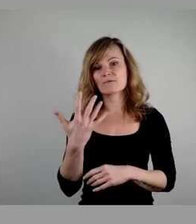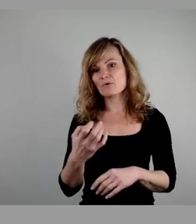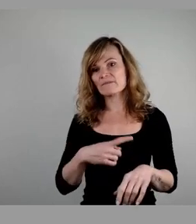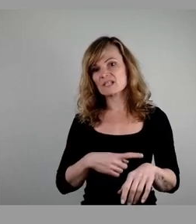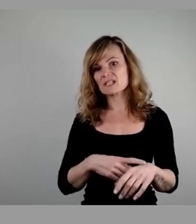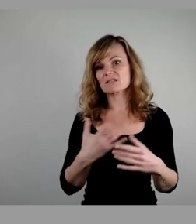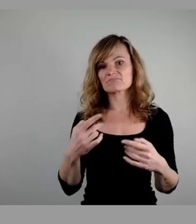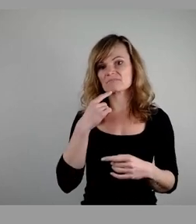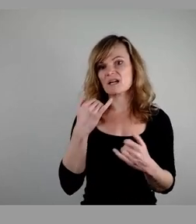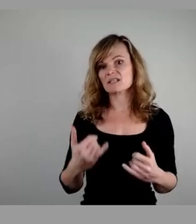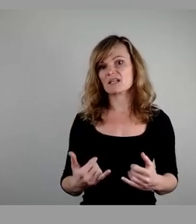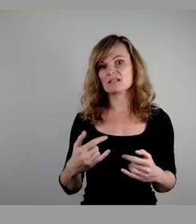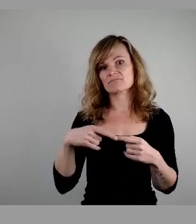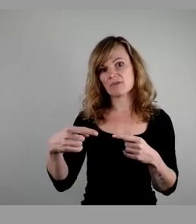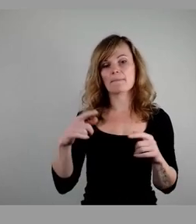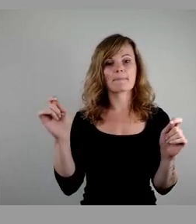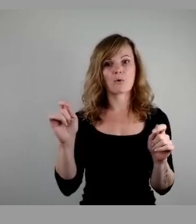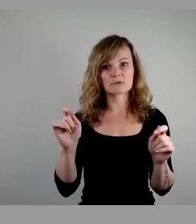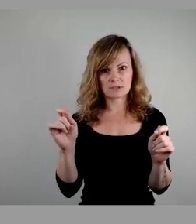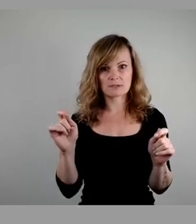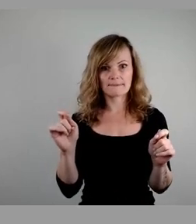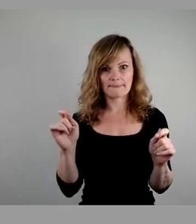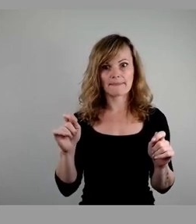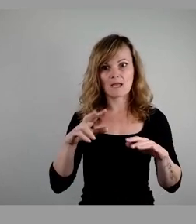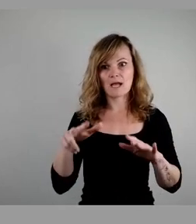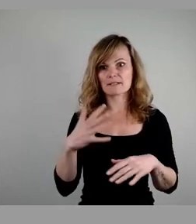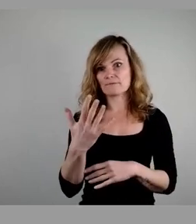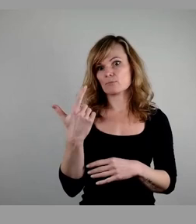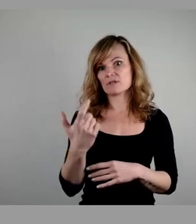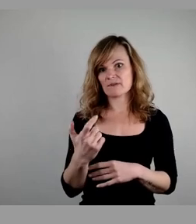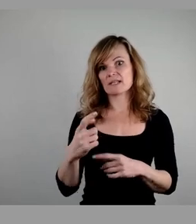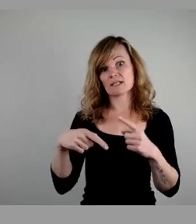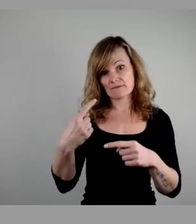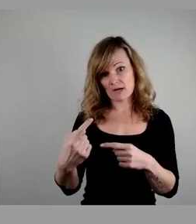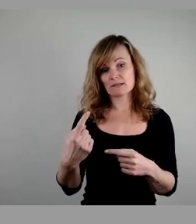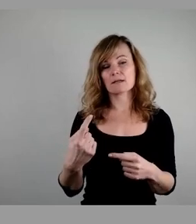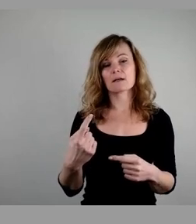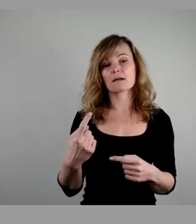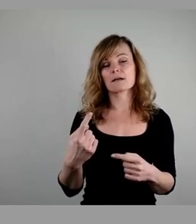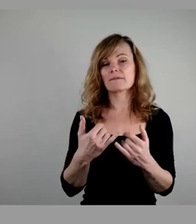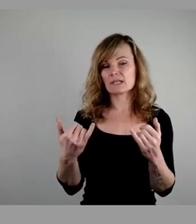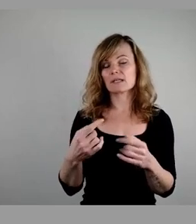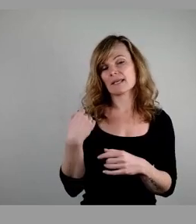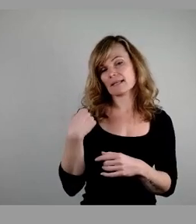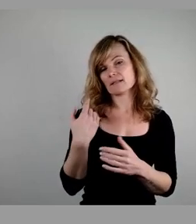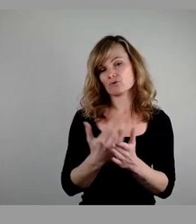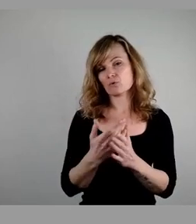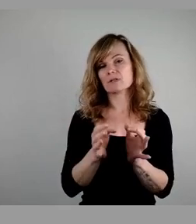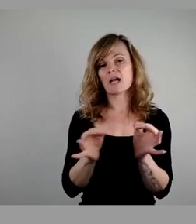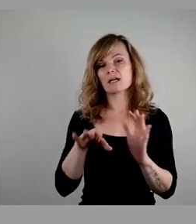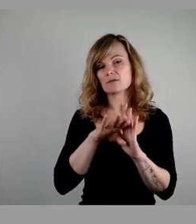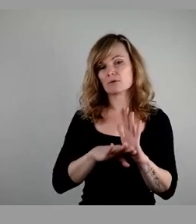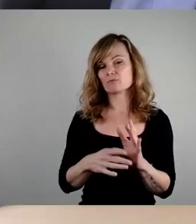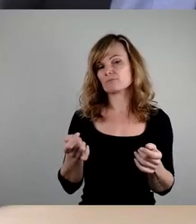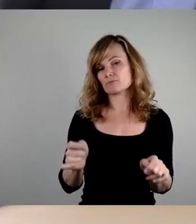Wir gehen jetzt in die Pause, setzen 18:25 fort, wie wir es gestern bei der Tagesordnung beschlossen